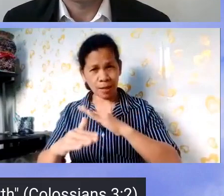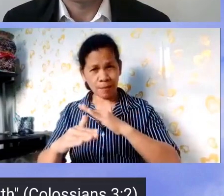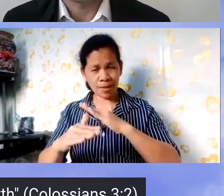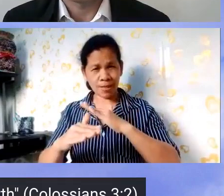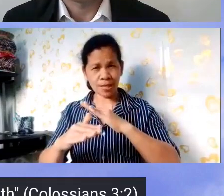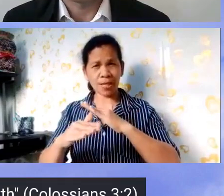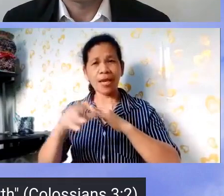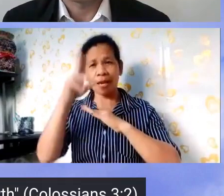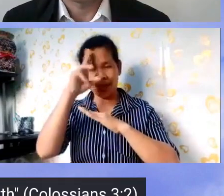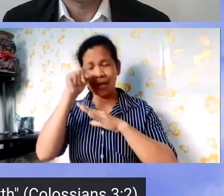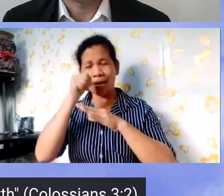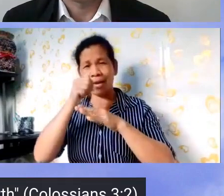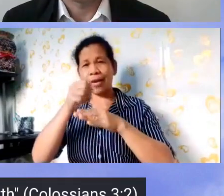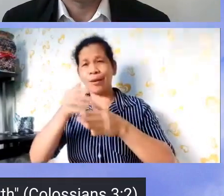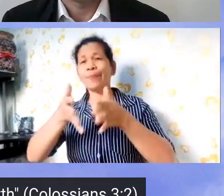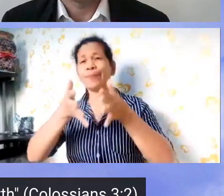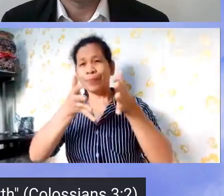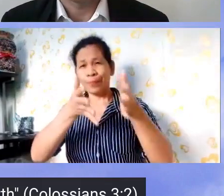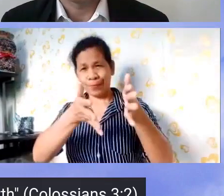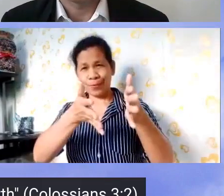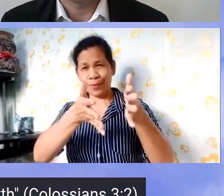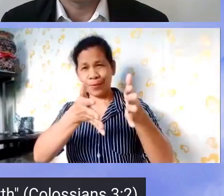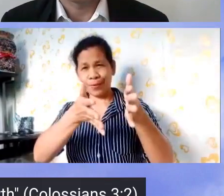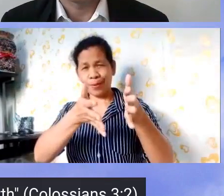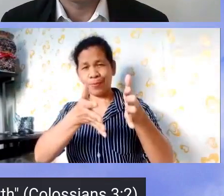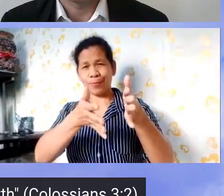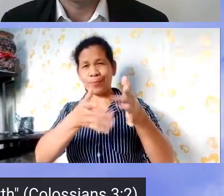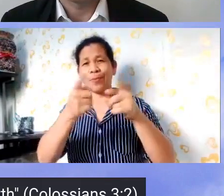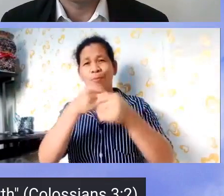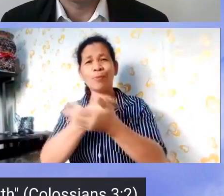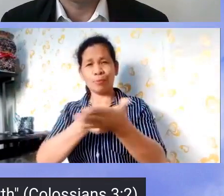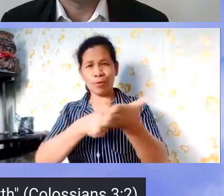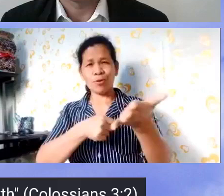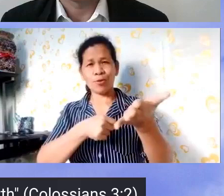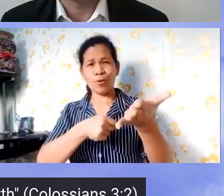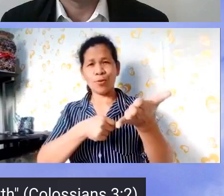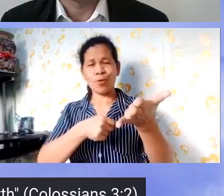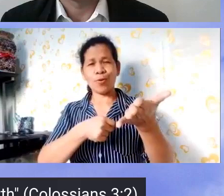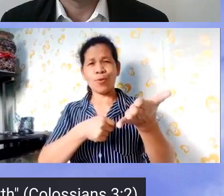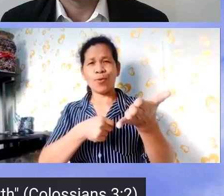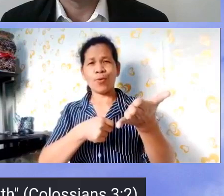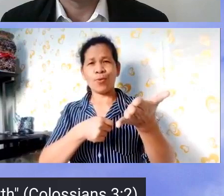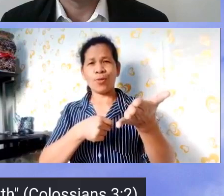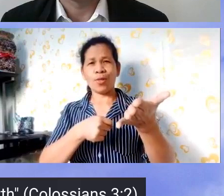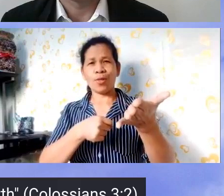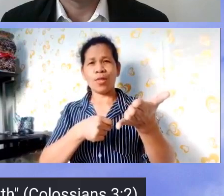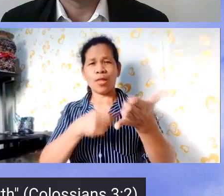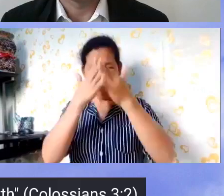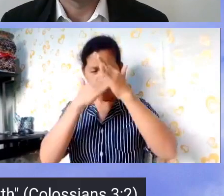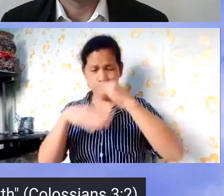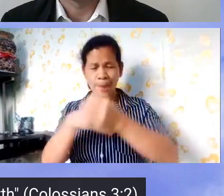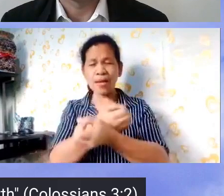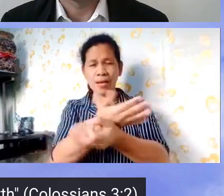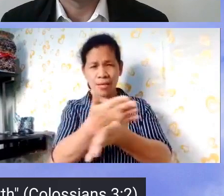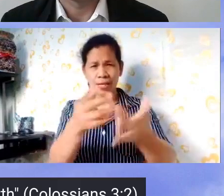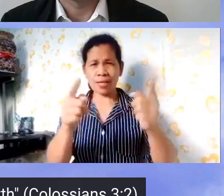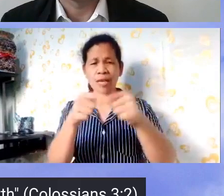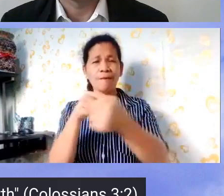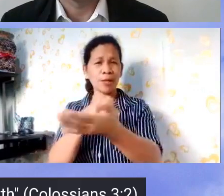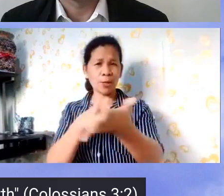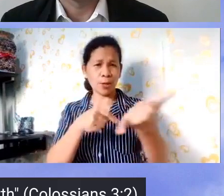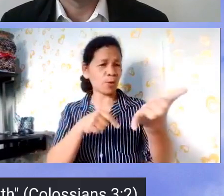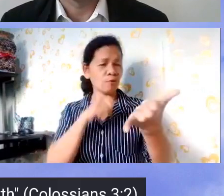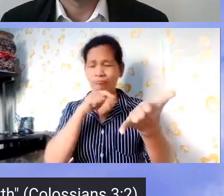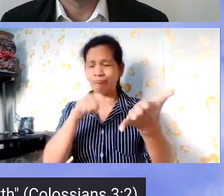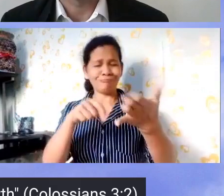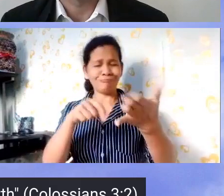inyo. Ang aking kapayapaan ay ibinibigay ko sa inyo. Hindi gaya ng ibinibigay ng